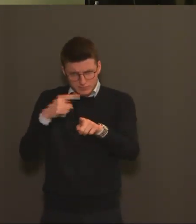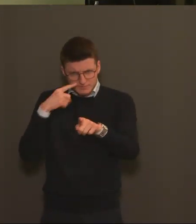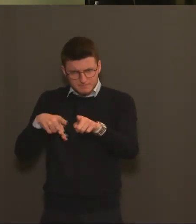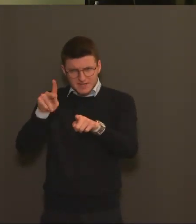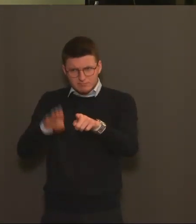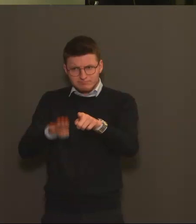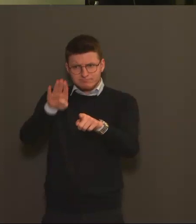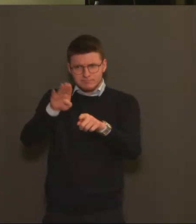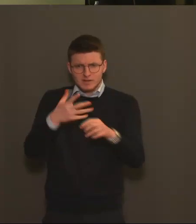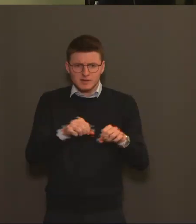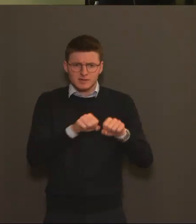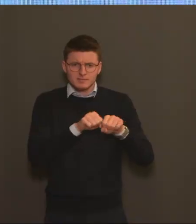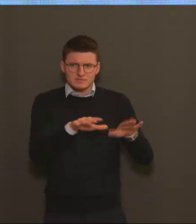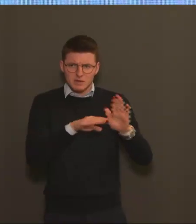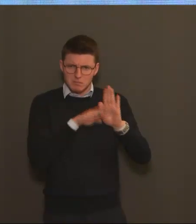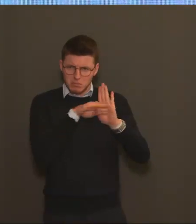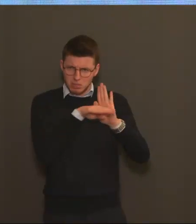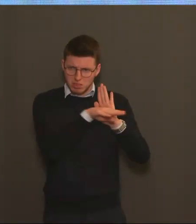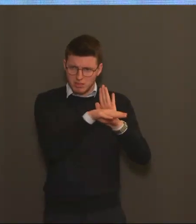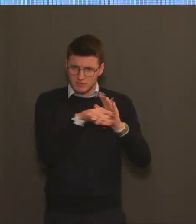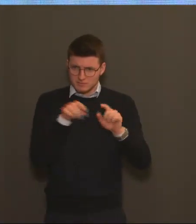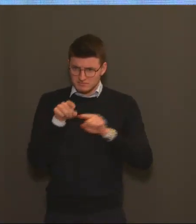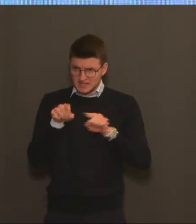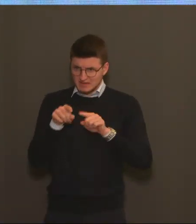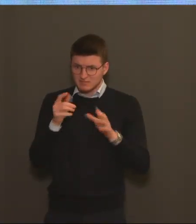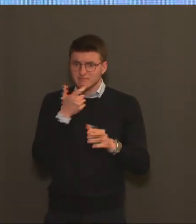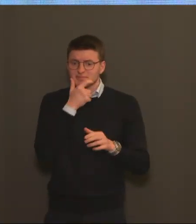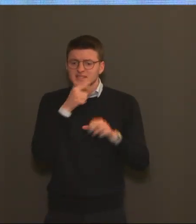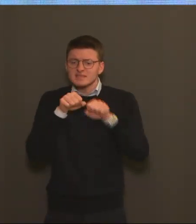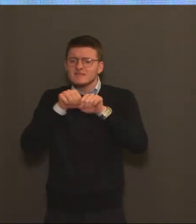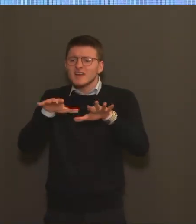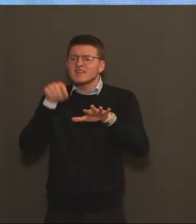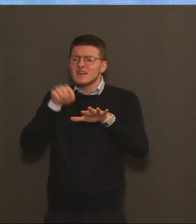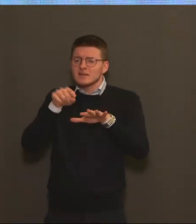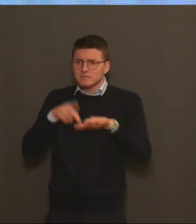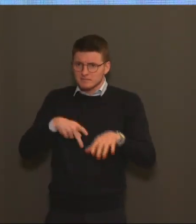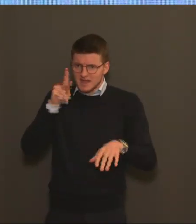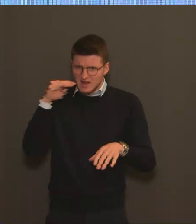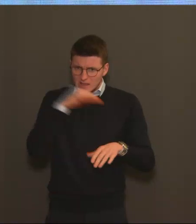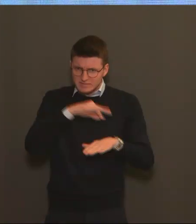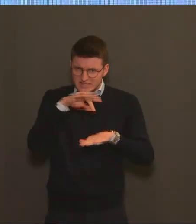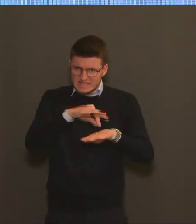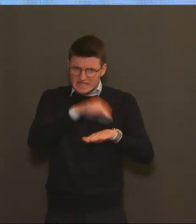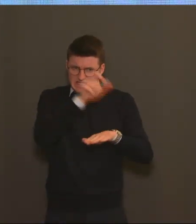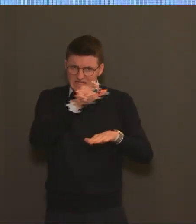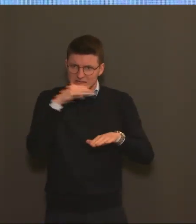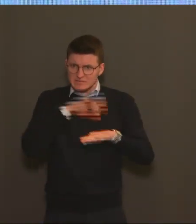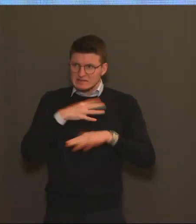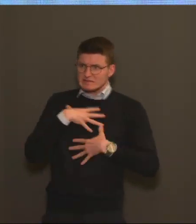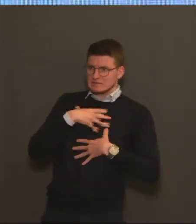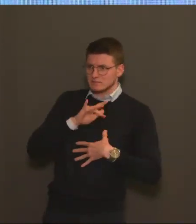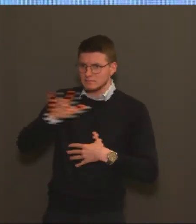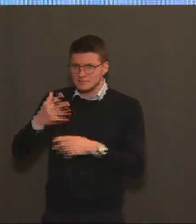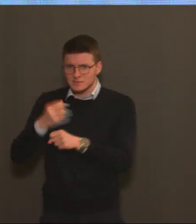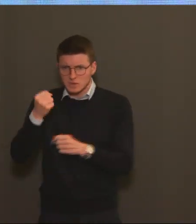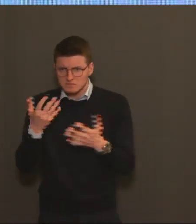variant mensen zieker maakt? Wel, op dit moment hebben we in België geen indicatie dat mensen zieker worden